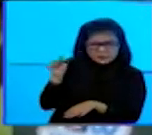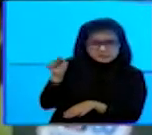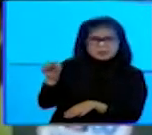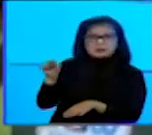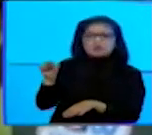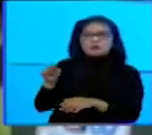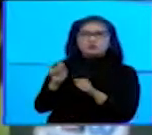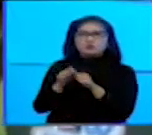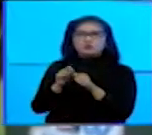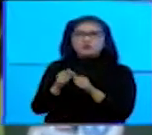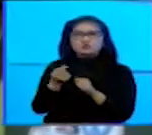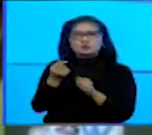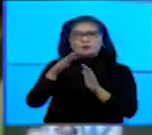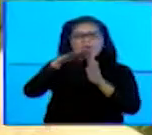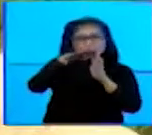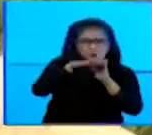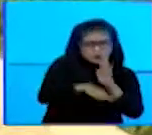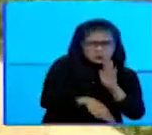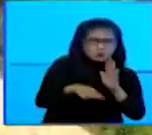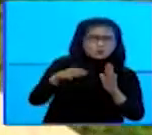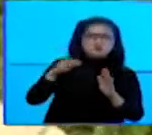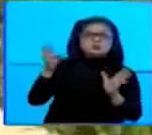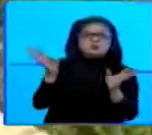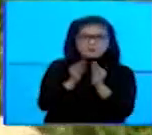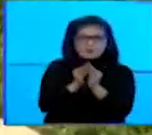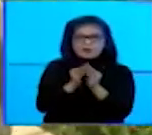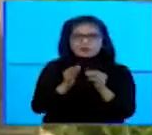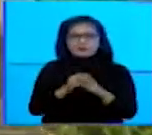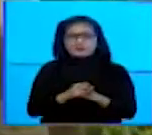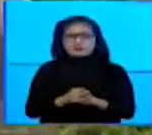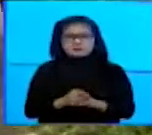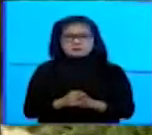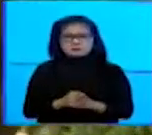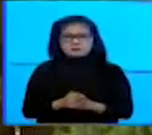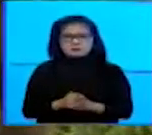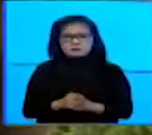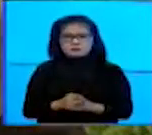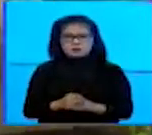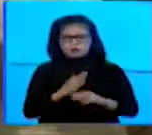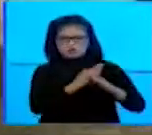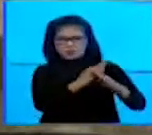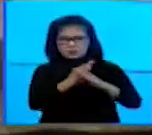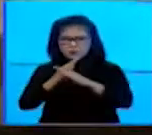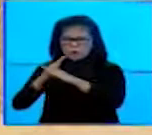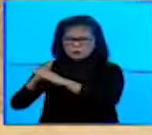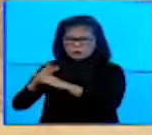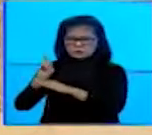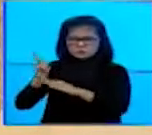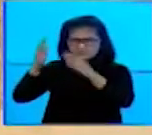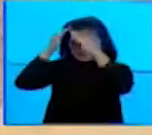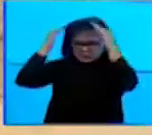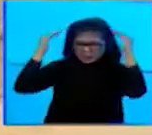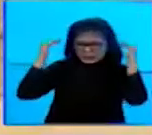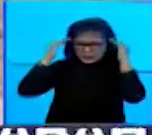pemerintah, ini harganya turun drastis, Pak. Setali tiga uang, penolakan juga disampaikan petani asal Kecamatan Gunung